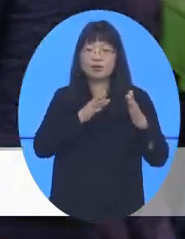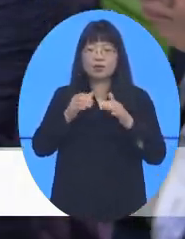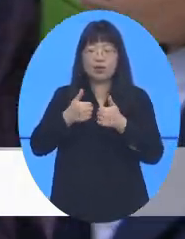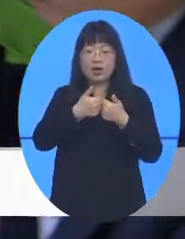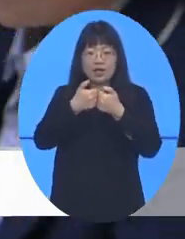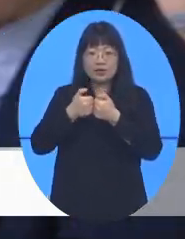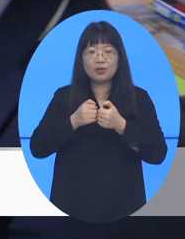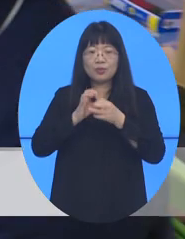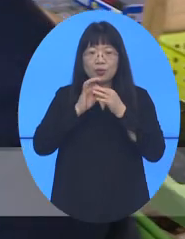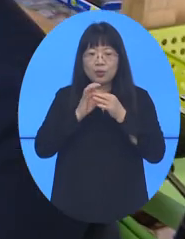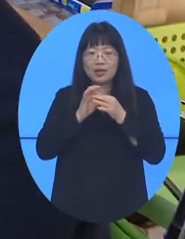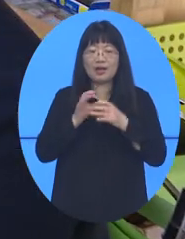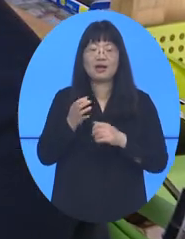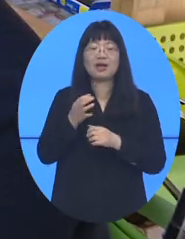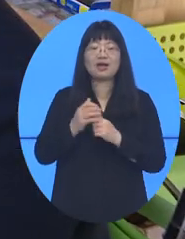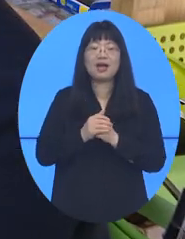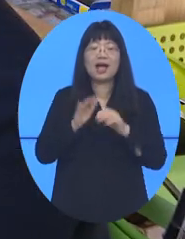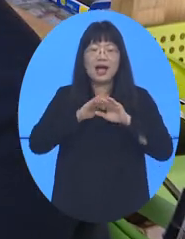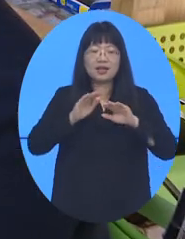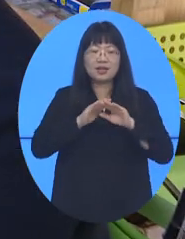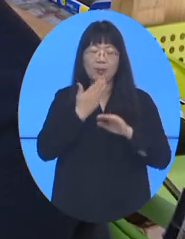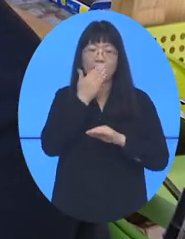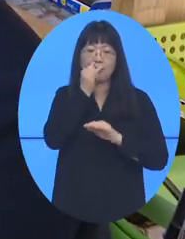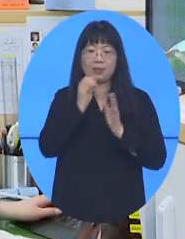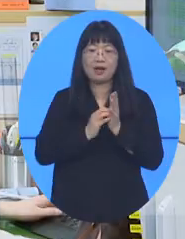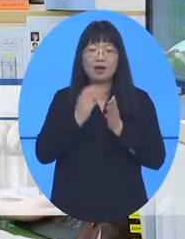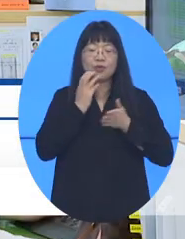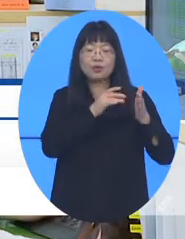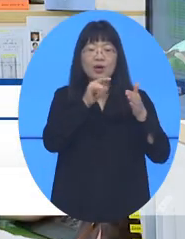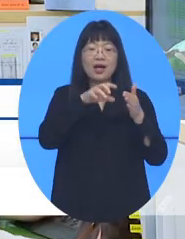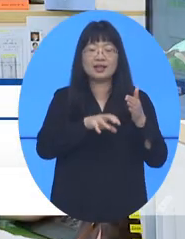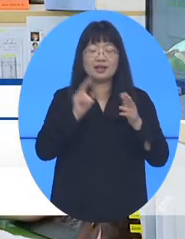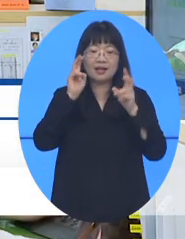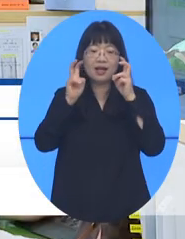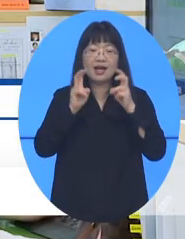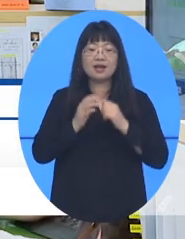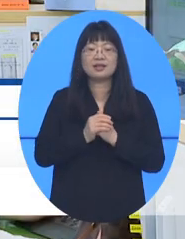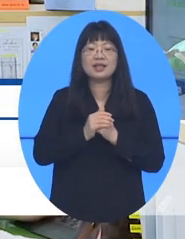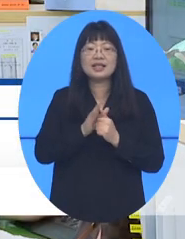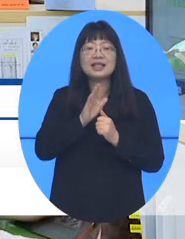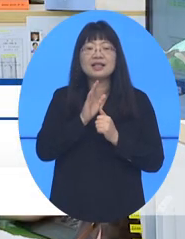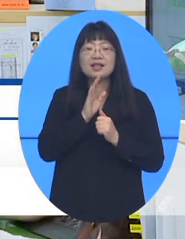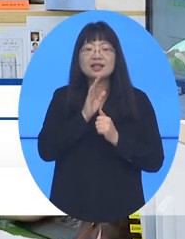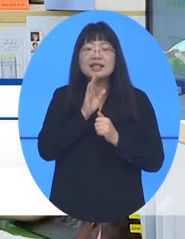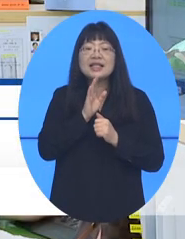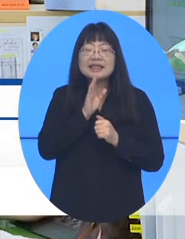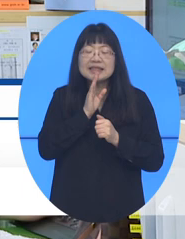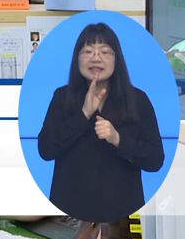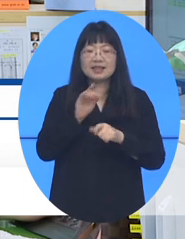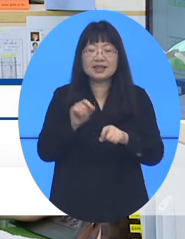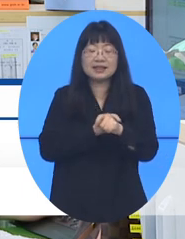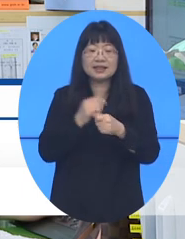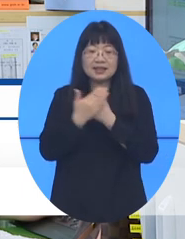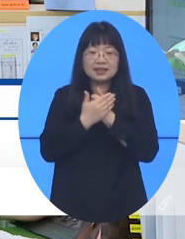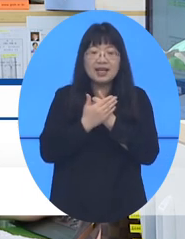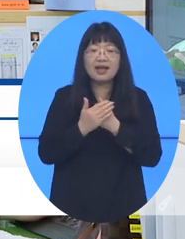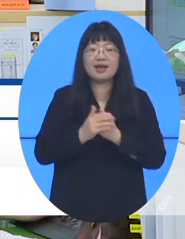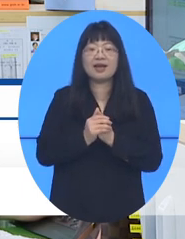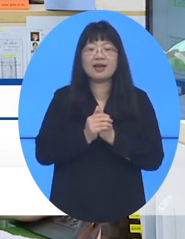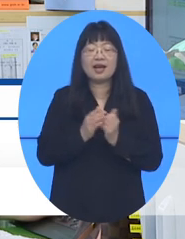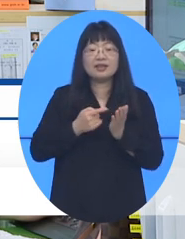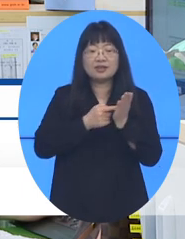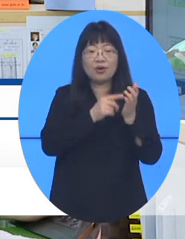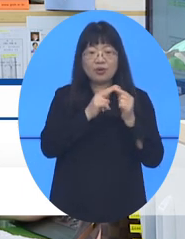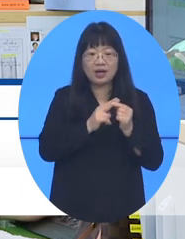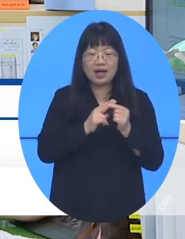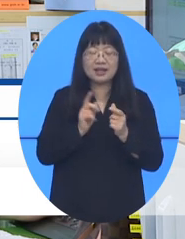규제 샌드박스 실증 특례 승인을 받았습니다. 경기도에서는 기업의 실증 특례 신청서 작성부터 시장